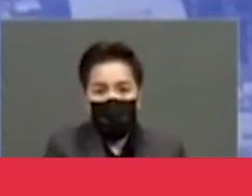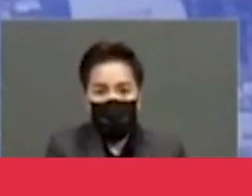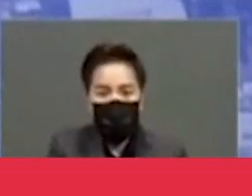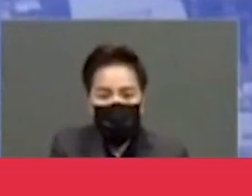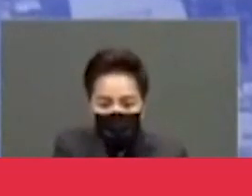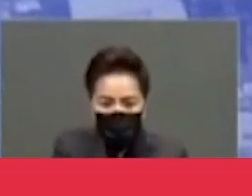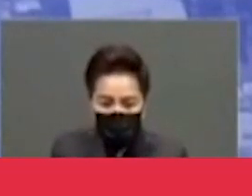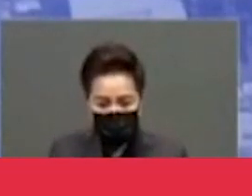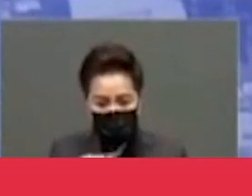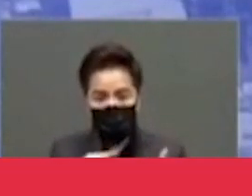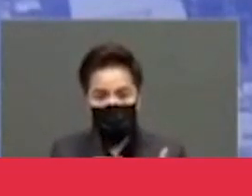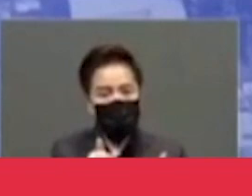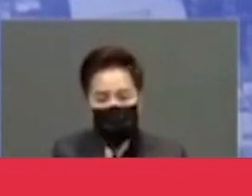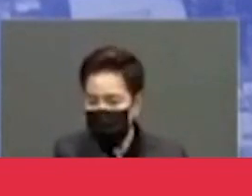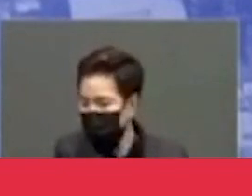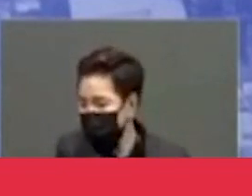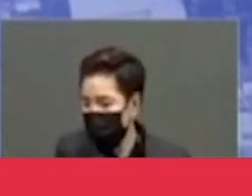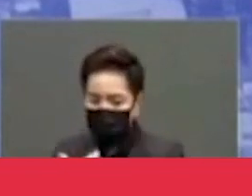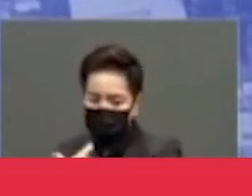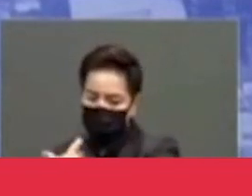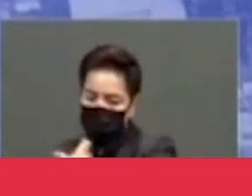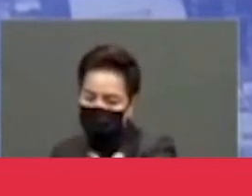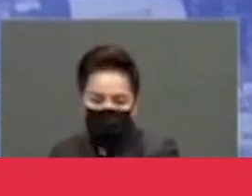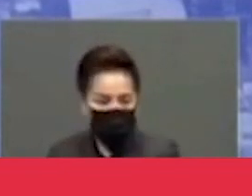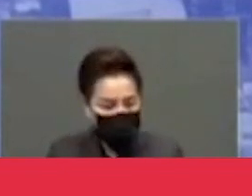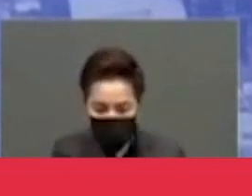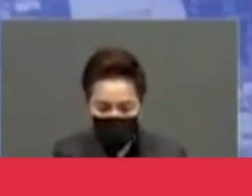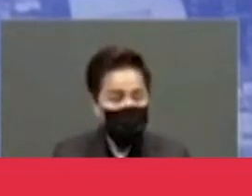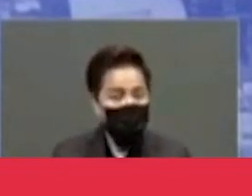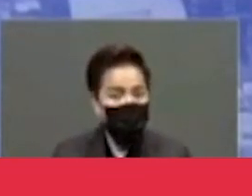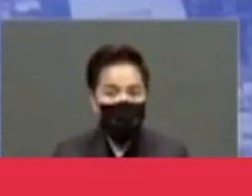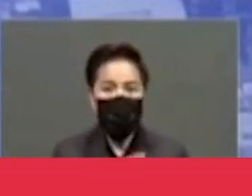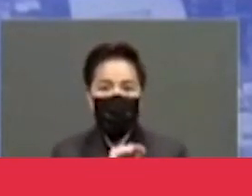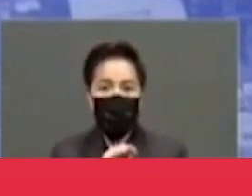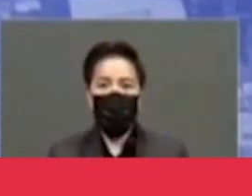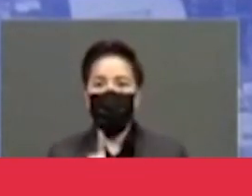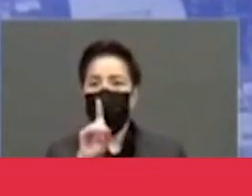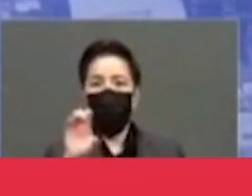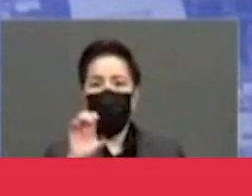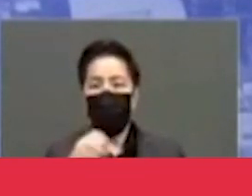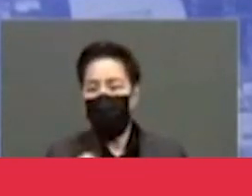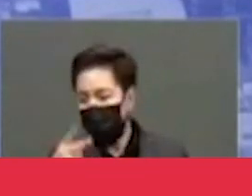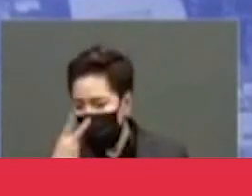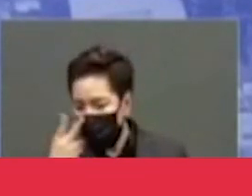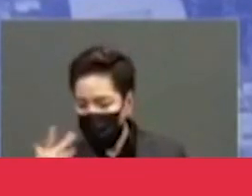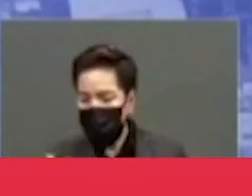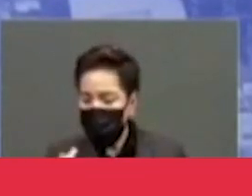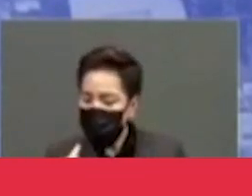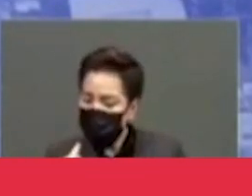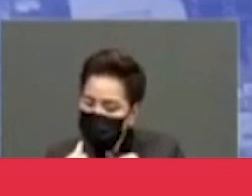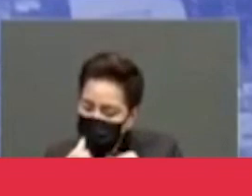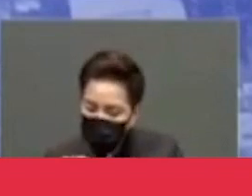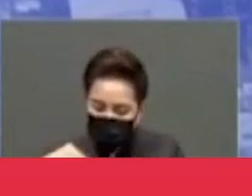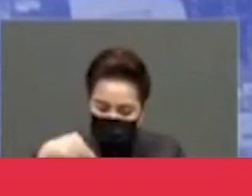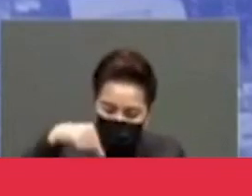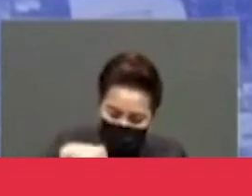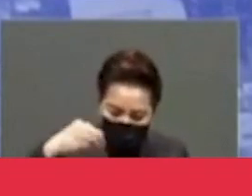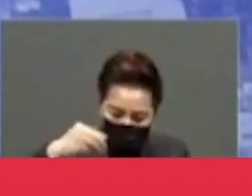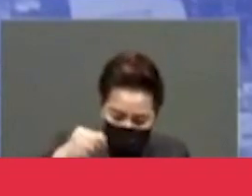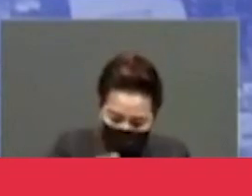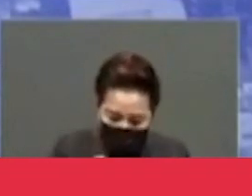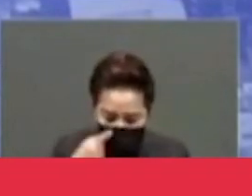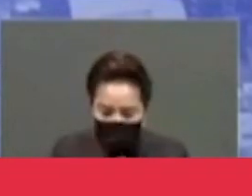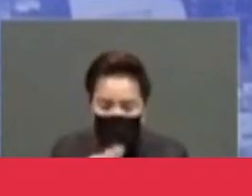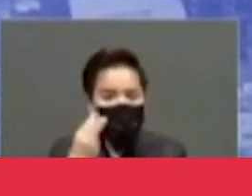ที่ขณะเดียวกันในพื้นที่นำร่องต้องมีแผนเผชิญเหตุเพื่อรองรับสถานการณ์ที่อาจจะเปลี่ยนแปลงไปซึ่งแต่ละจังหวัดต้องมีการเสนอแผน